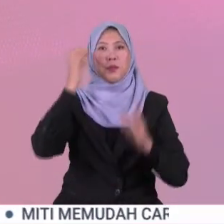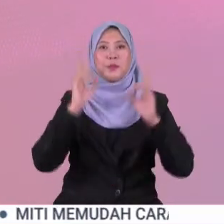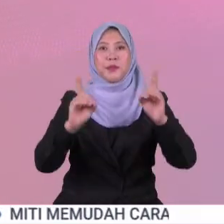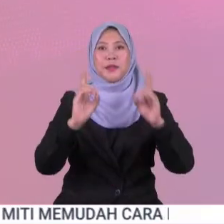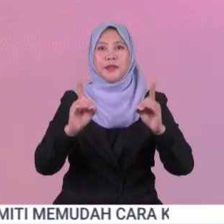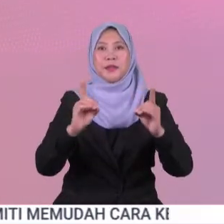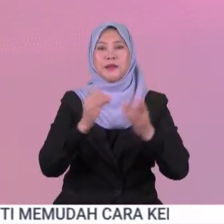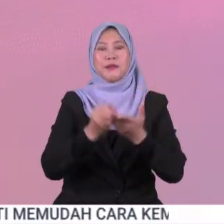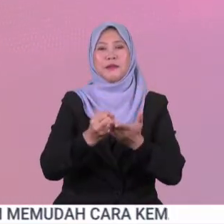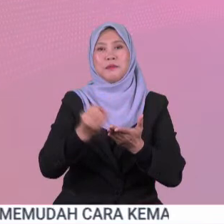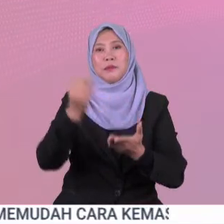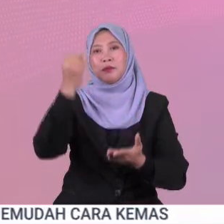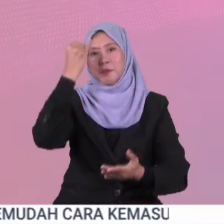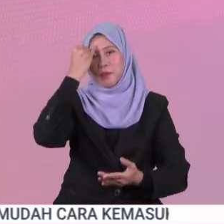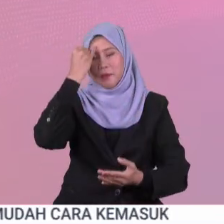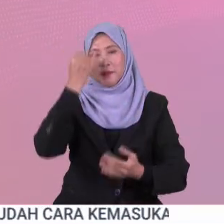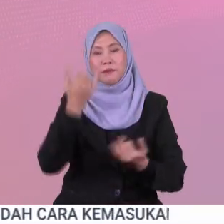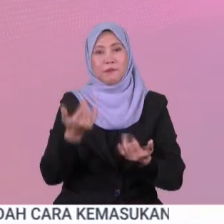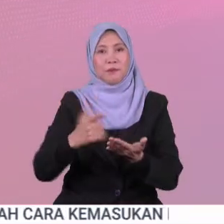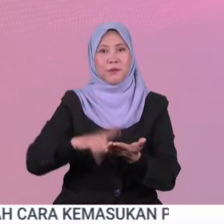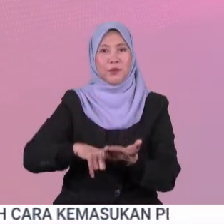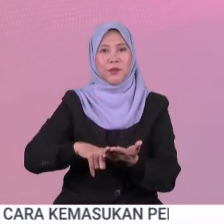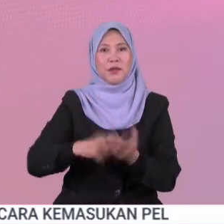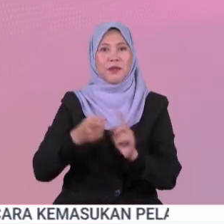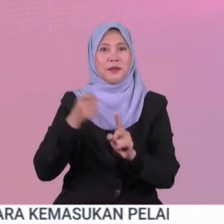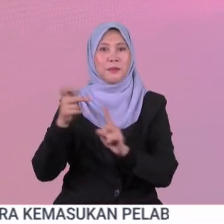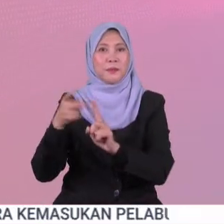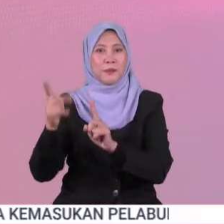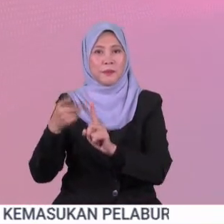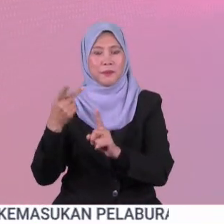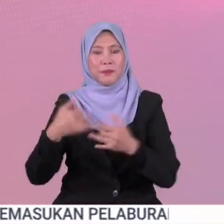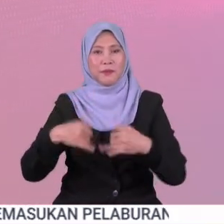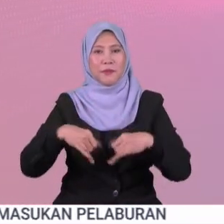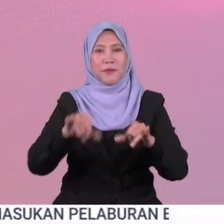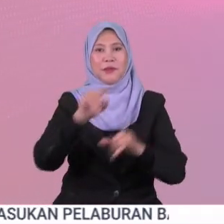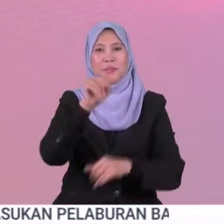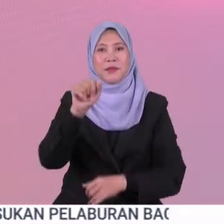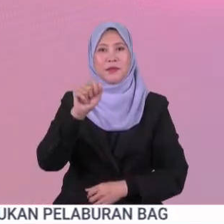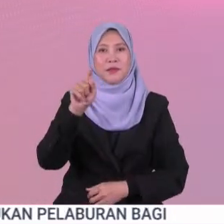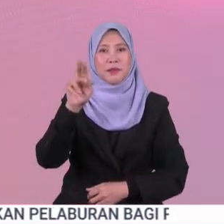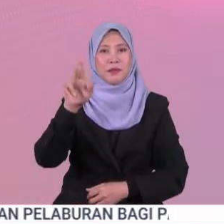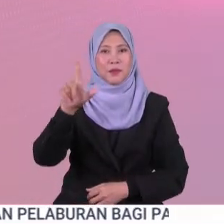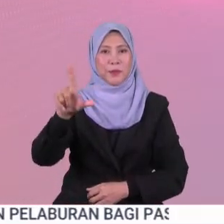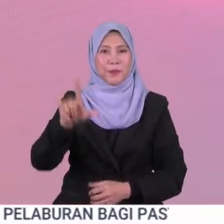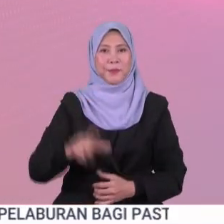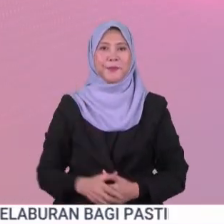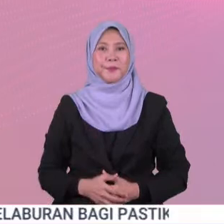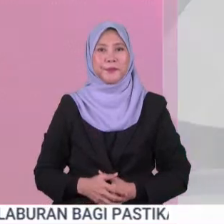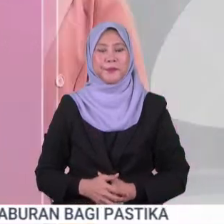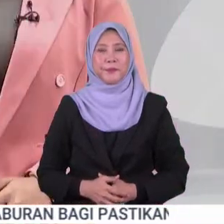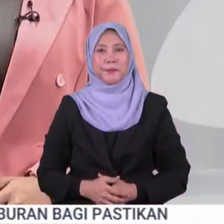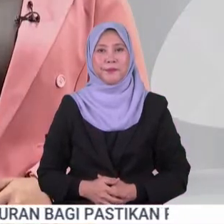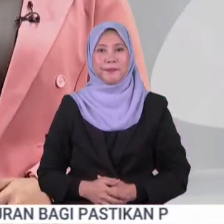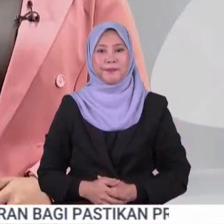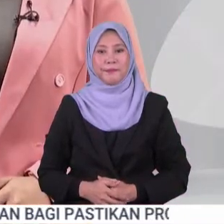dan pengetahuan. Laporan penuh dan perkembangan semasa dari Pulau Pinang terus sahaja bersama Zatul Iqmah Muhammad Noor.